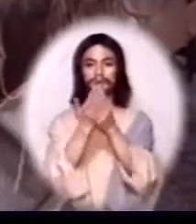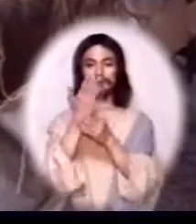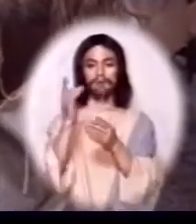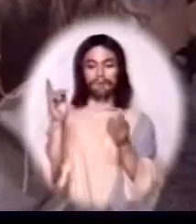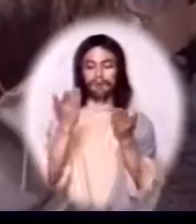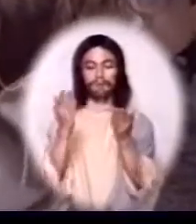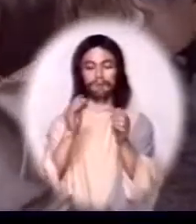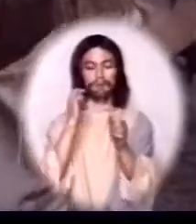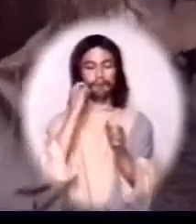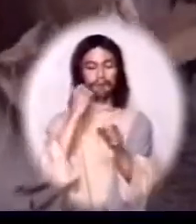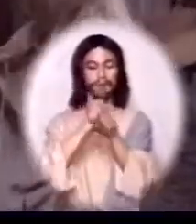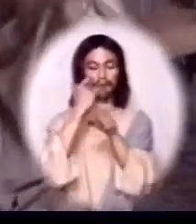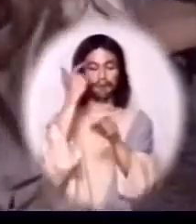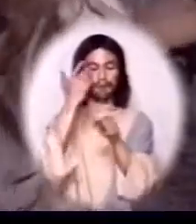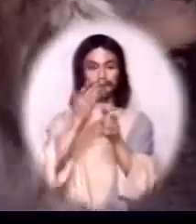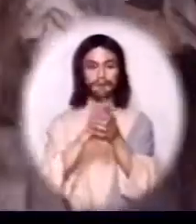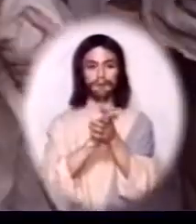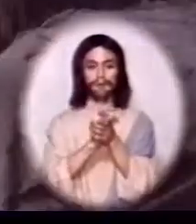무슨 일이든 못하겠느냐?